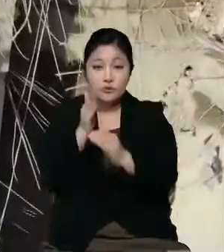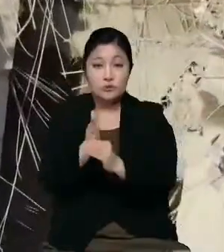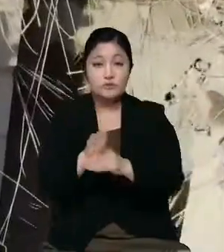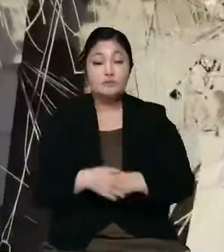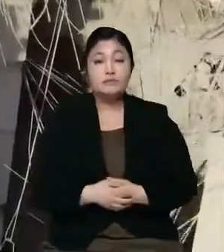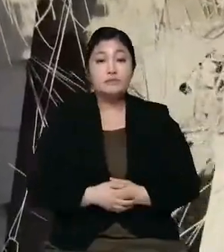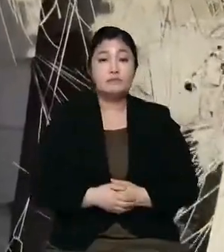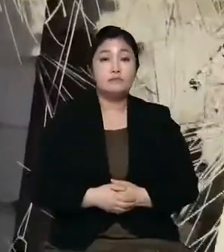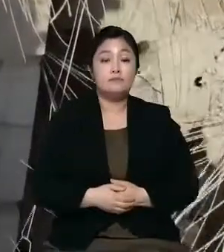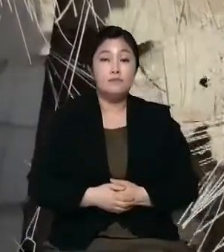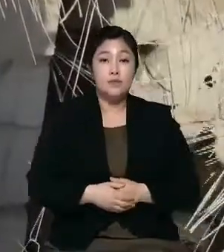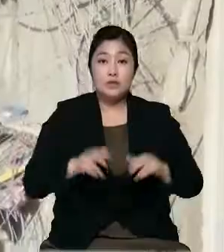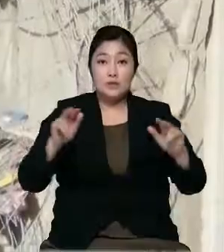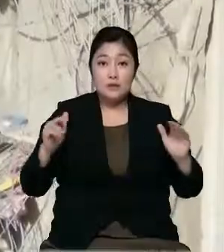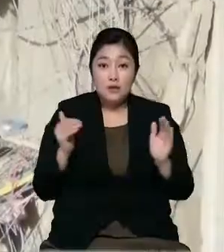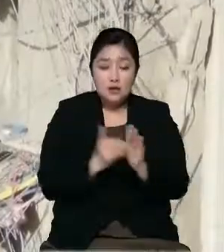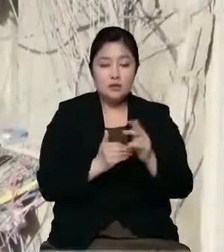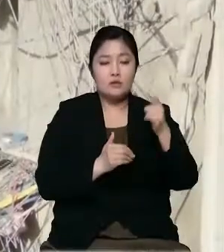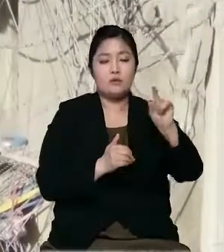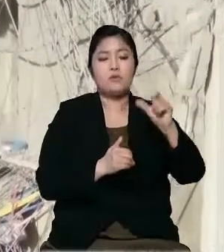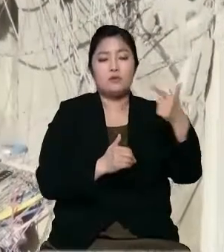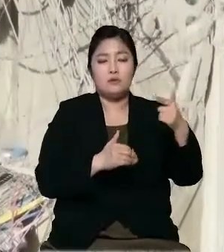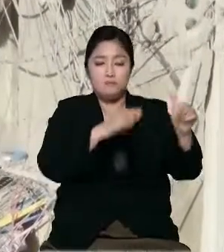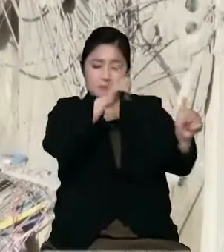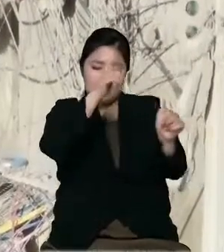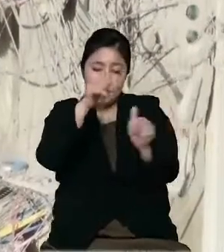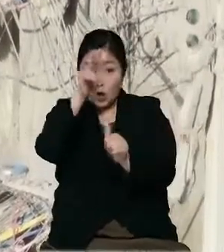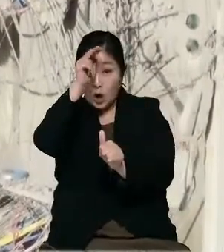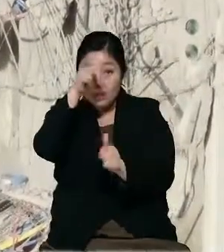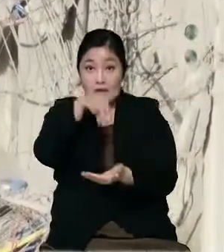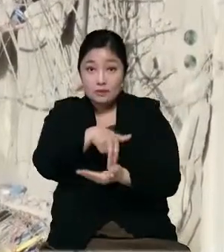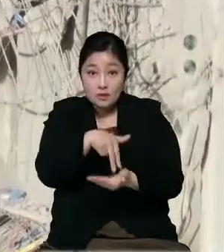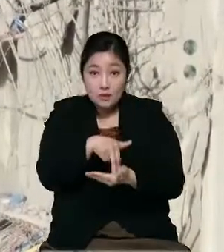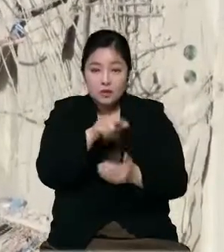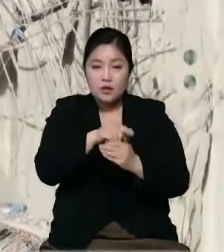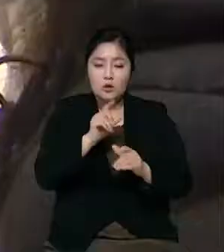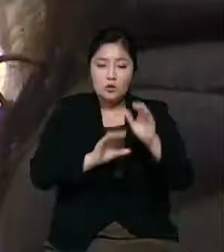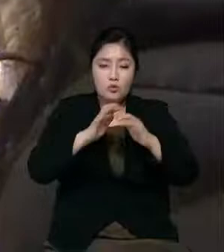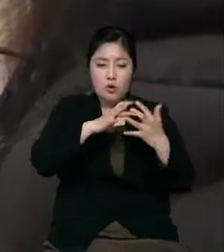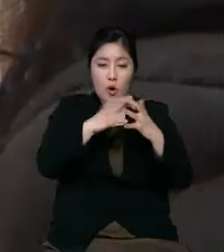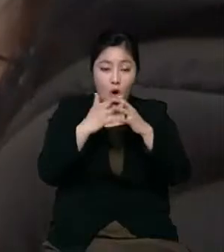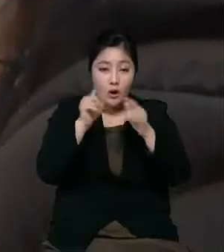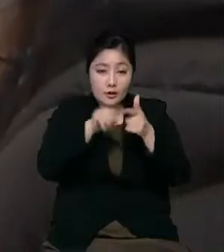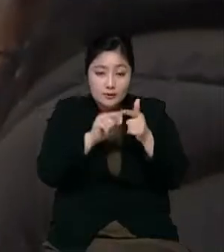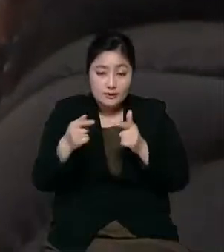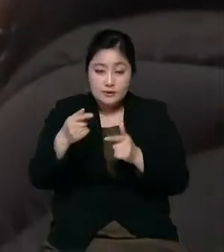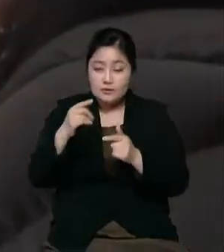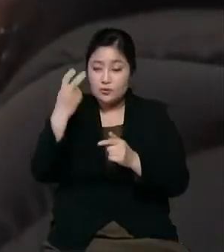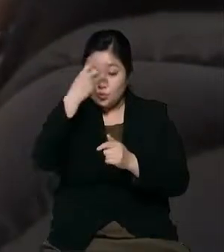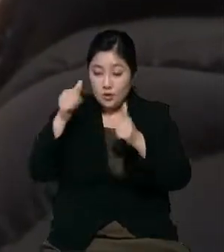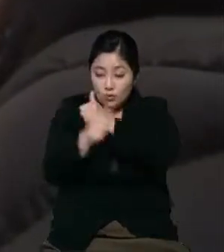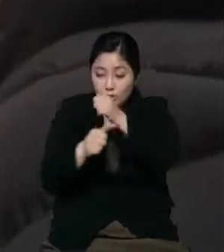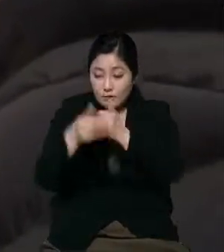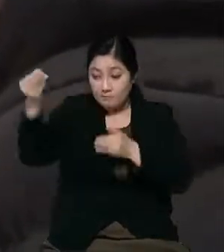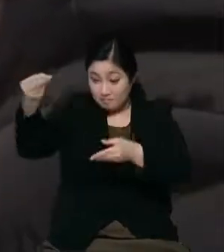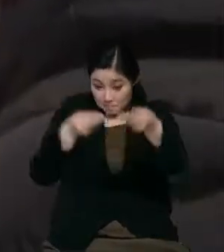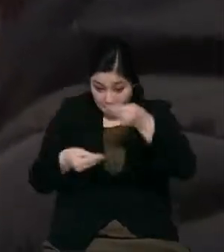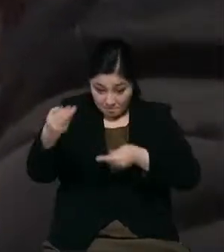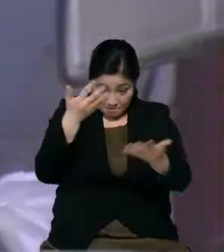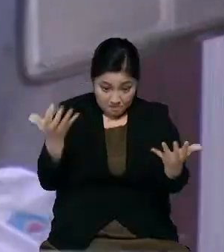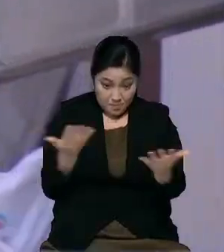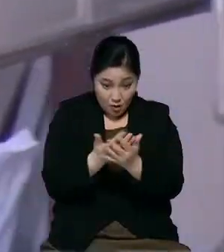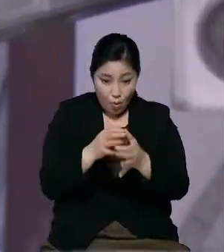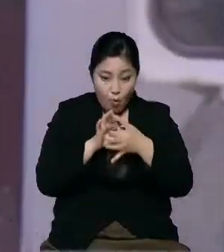있습니다. 지금까지 16명을 입건한 경찰은 앞으로 건설사고조사위 등으로부터 보고서를 제출받은 뒤